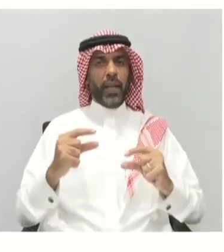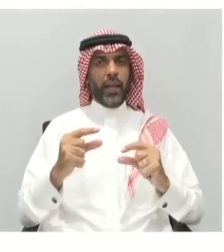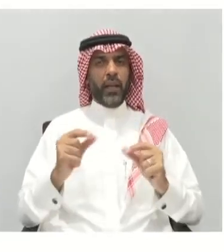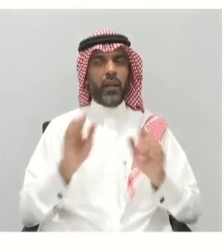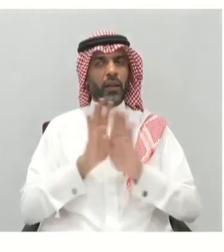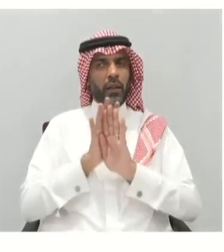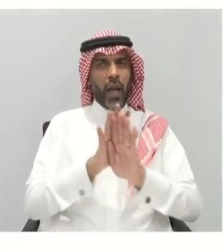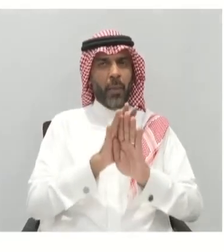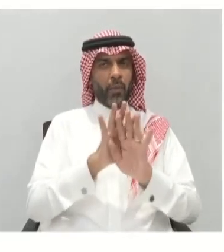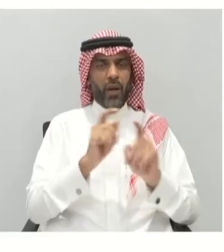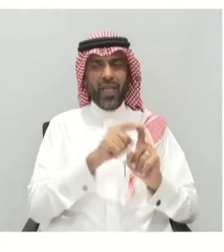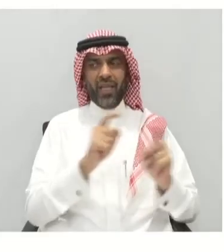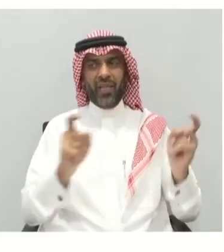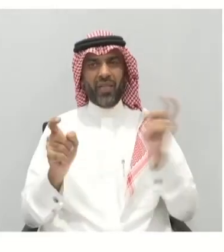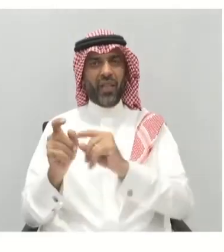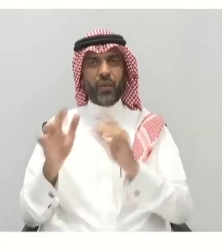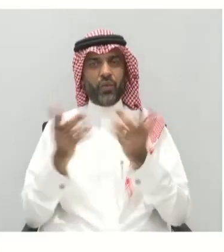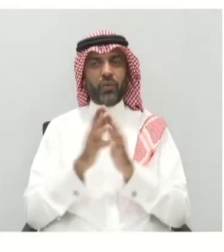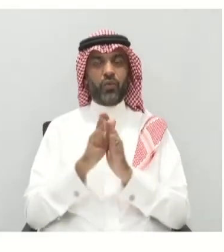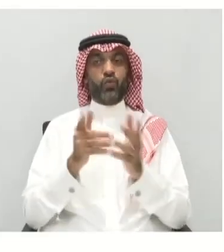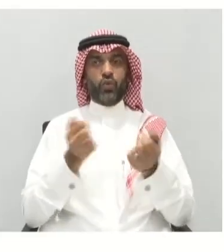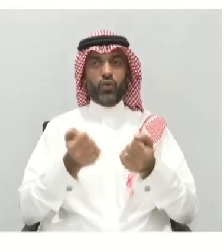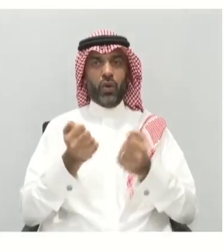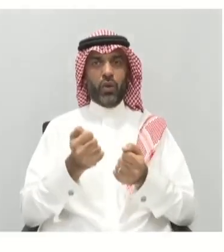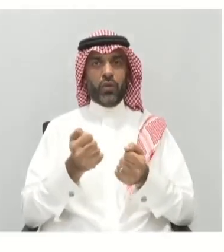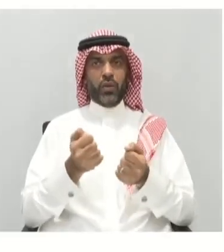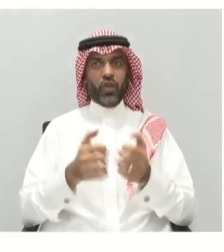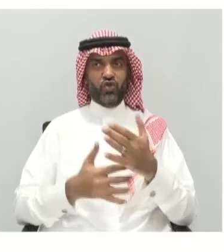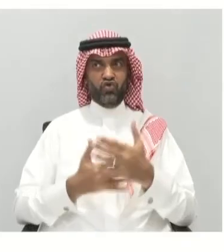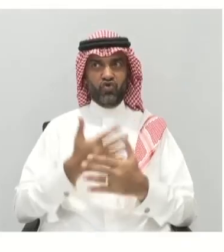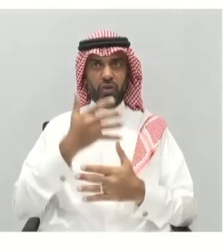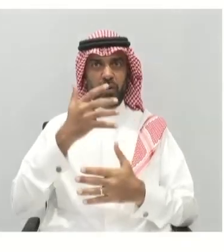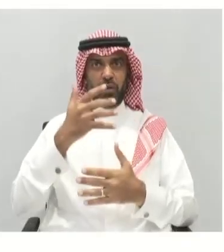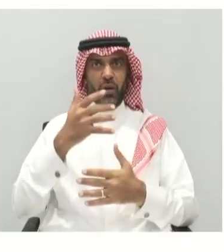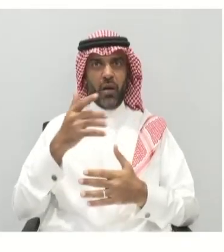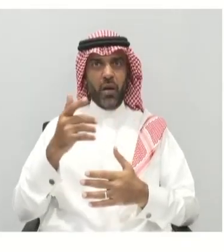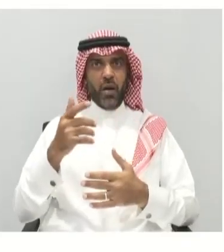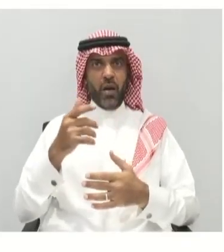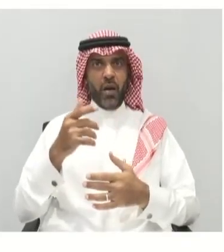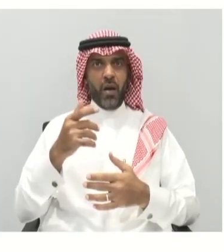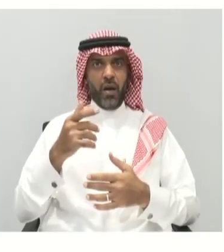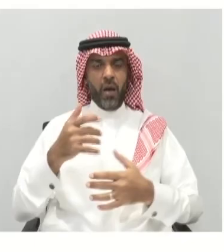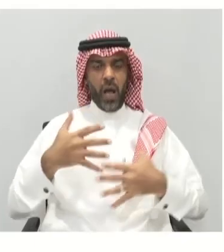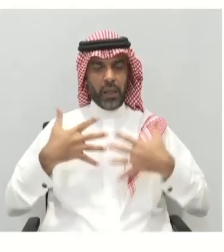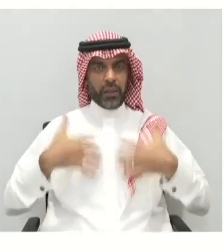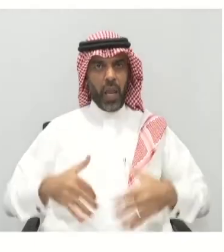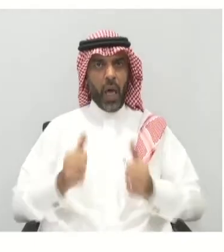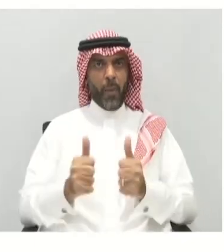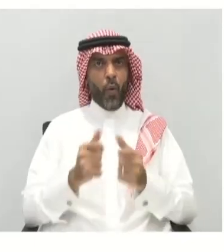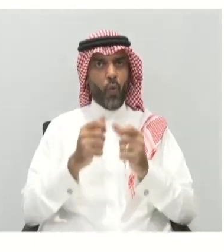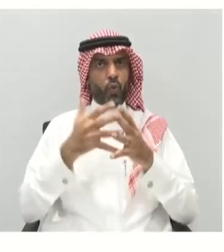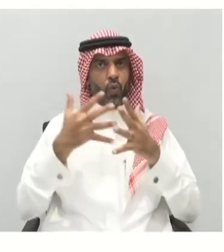يدعمها مثلا استطيع ان اقول ان السيارات الحديثه زودت مثلا بوسائل سلامه عاليه